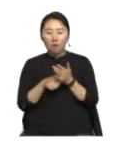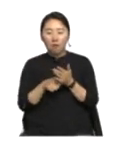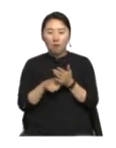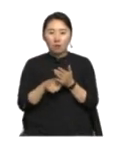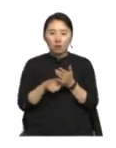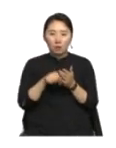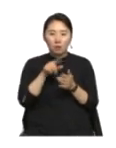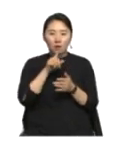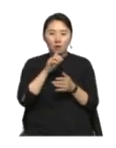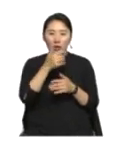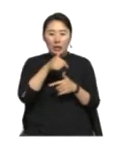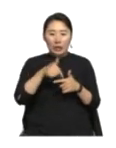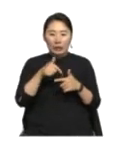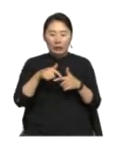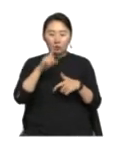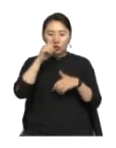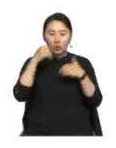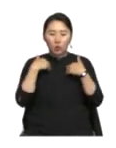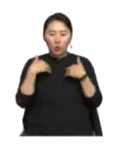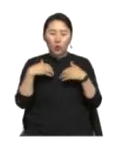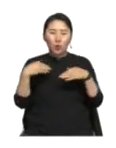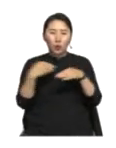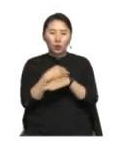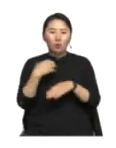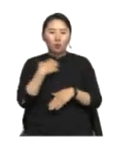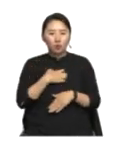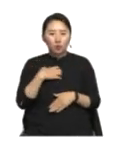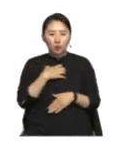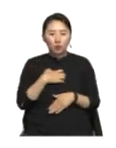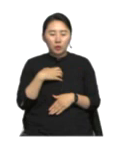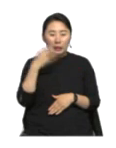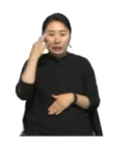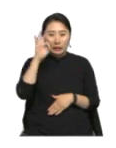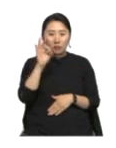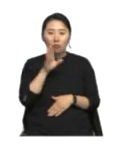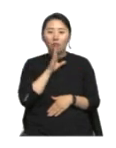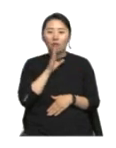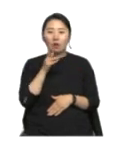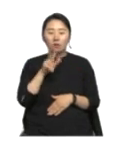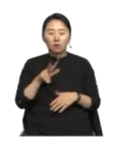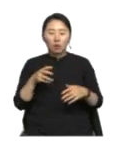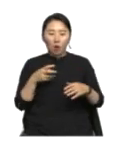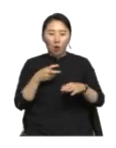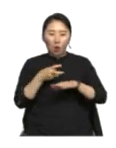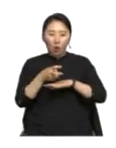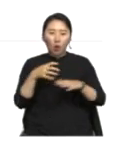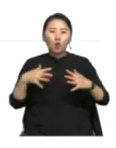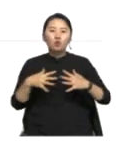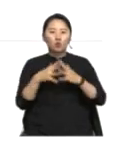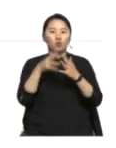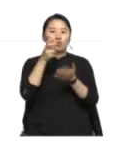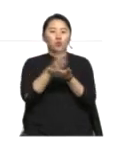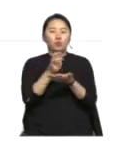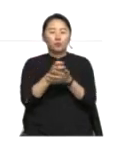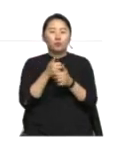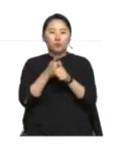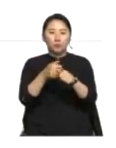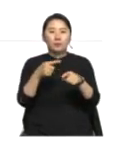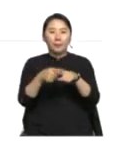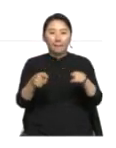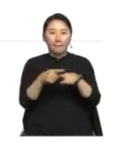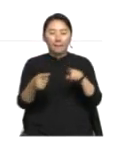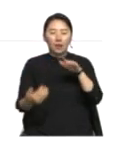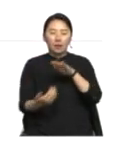접수한 강남구청. 교통 불편이 야기될 수 있다는 점은 인정하지만 건축 심의 절차에 따라 교통 영향 평가가